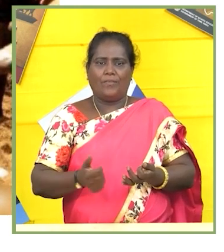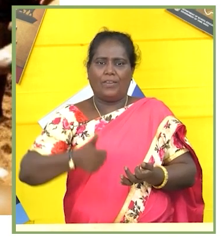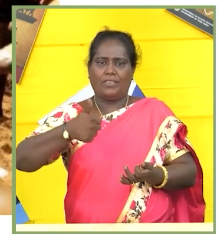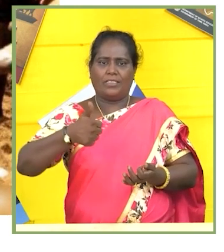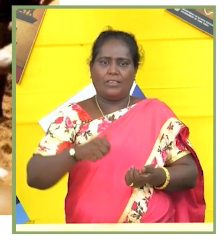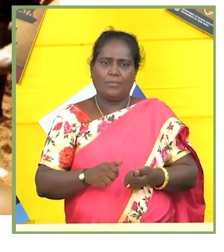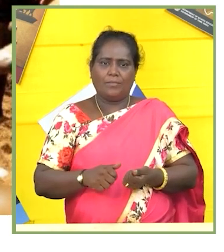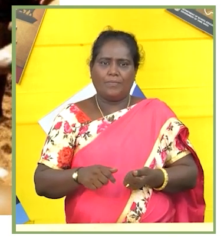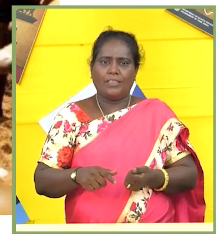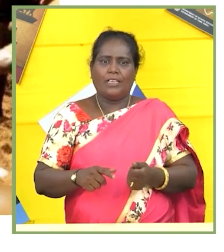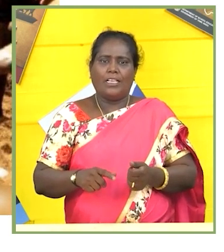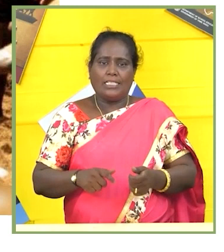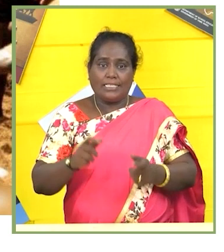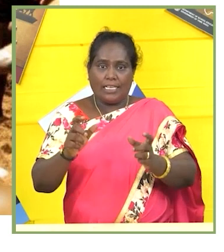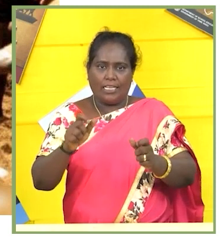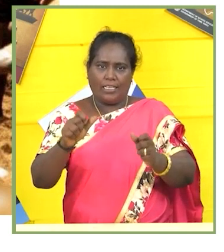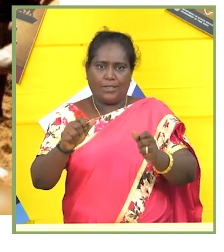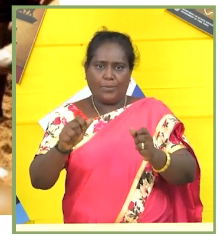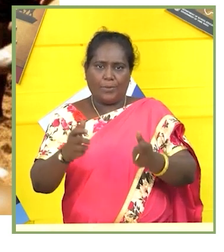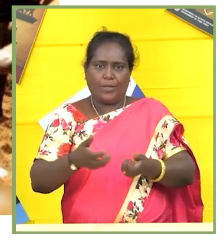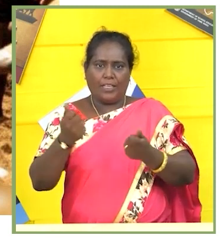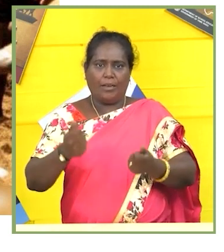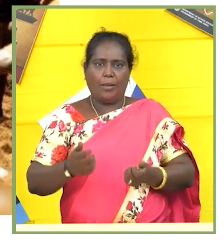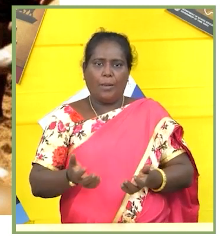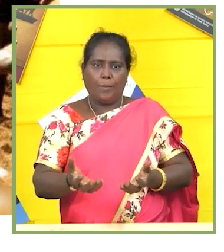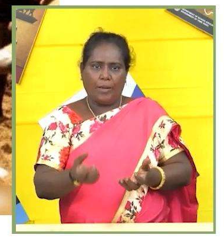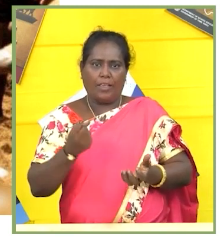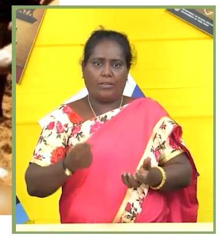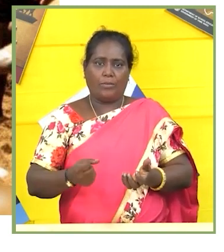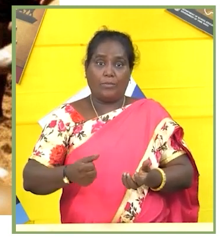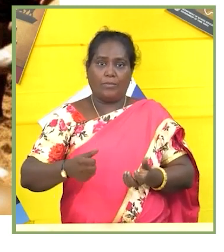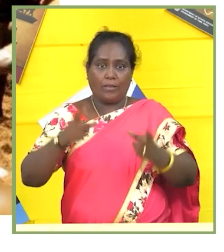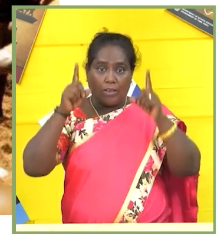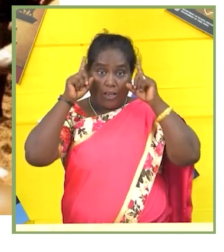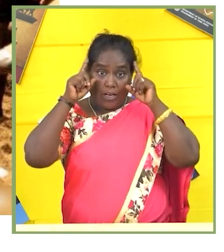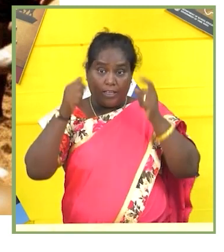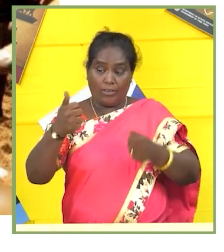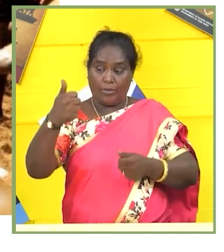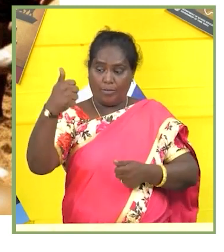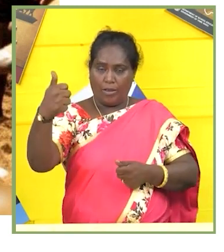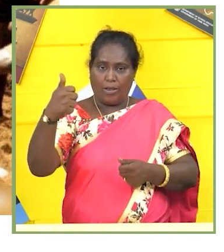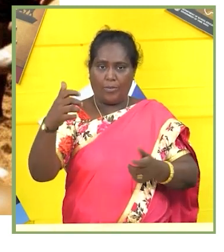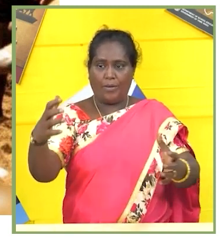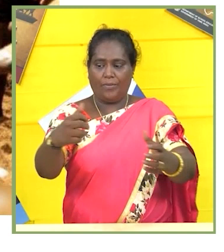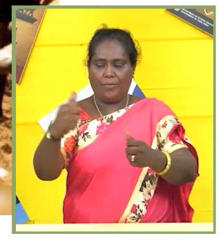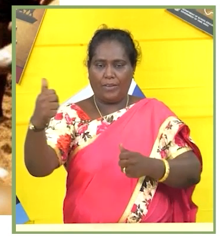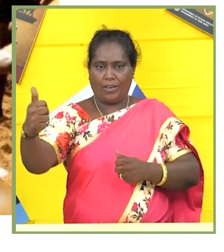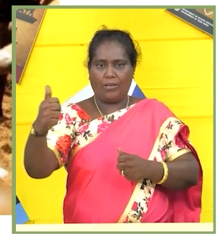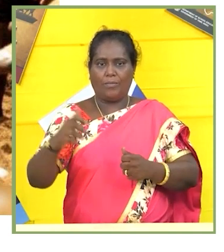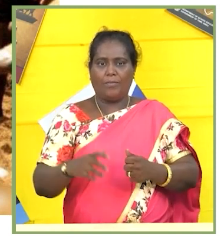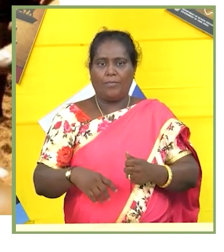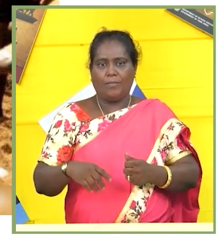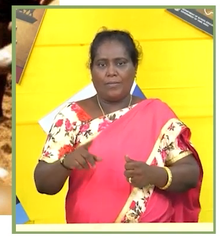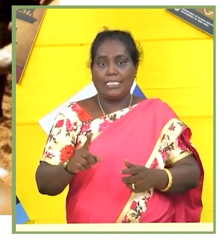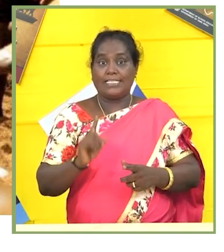பயிற்சி, வெற்றி. இது நமக்கு மட்டுமல்ல மாணவ செல்வங்களே, ஜல்லிக்கட்டு போட்டியில் பங்கேற்கும்